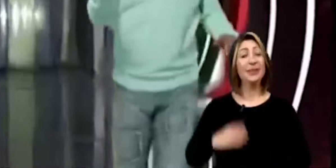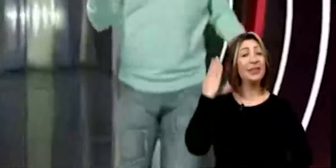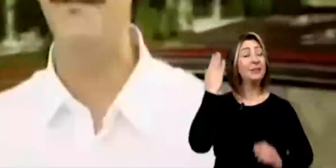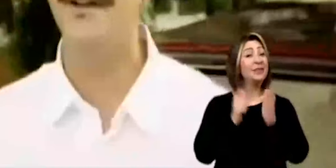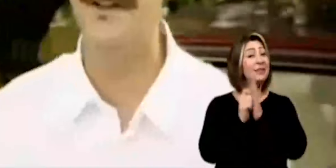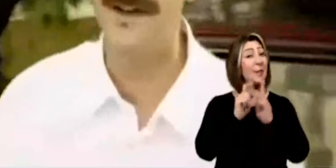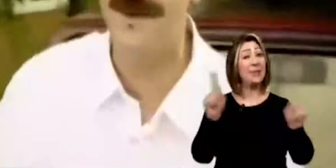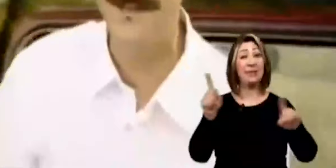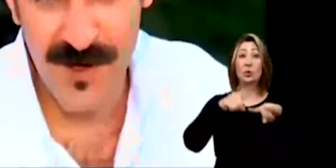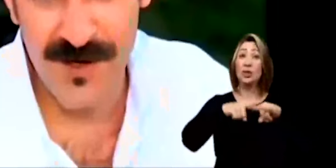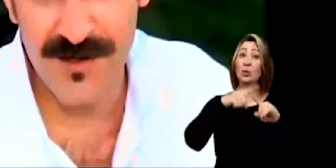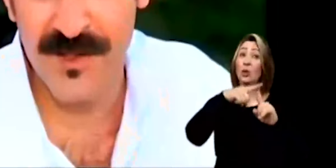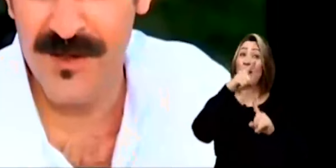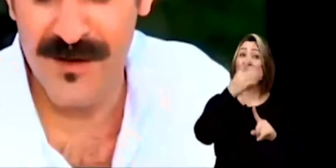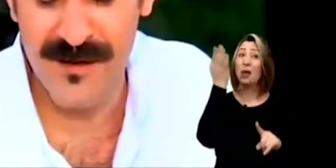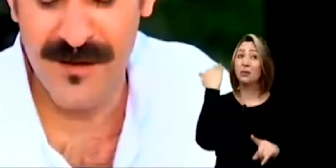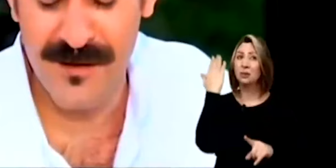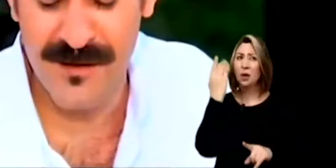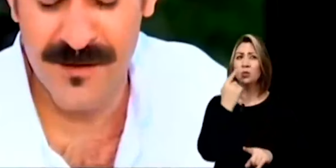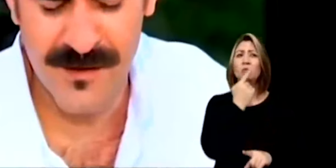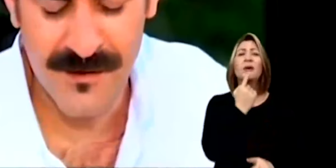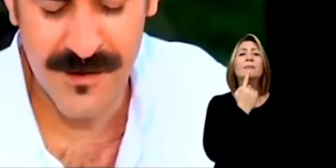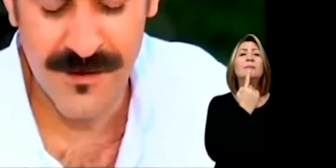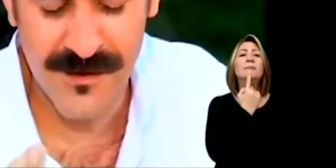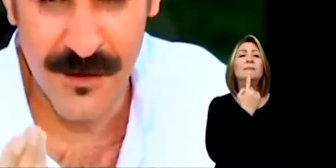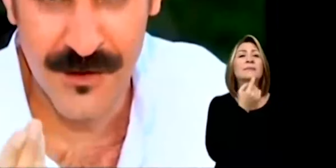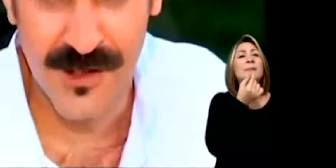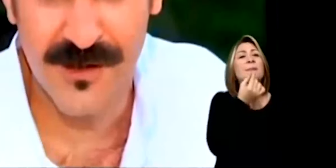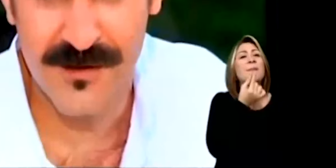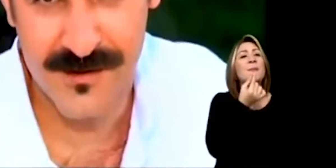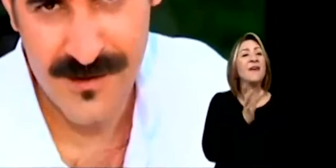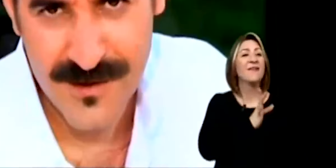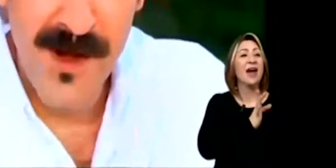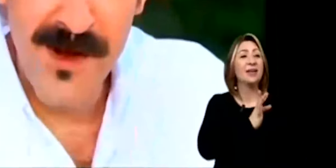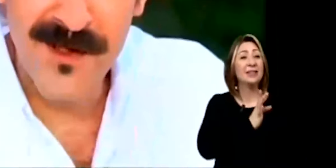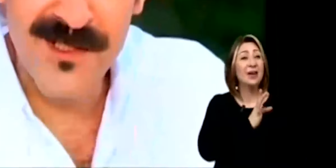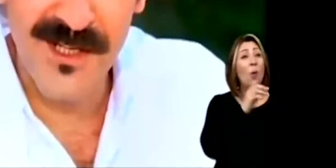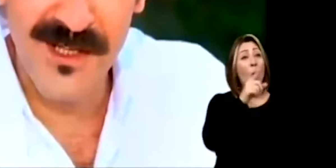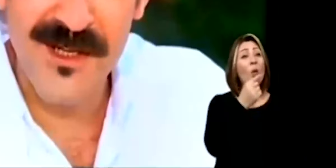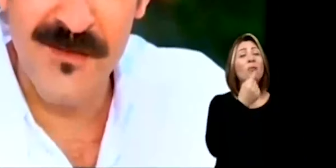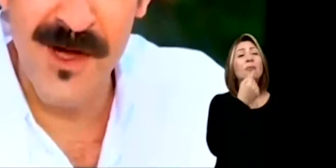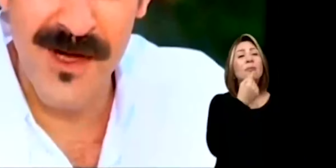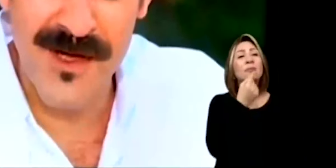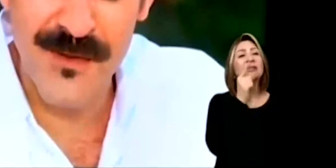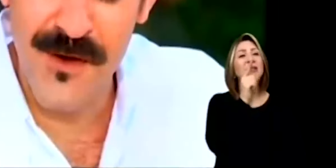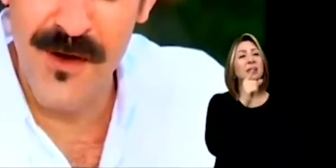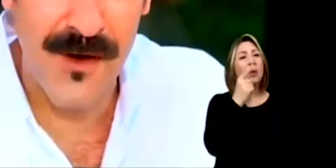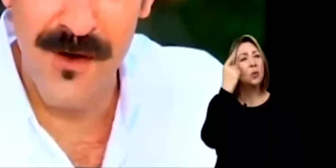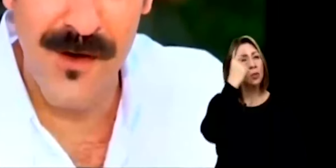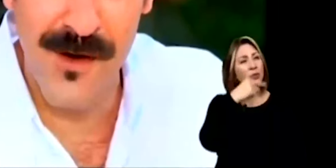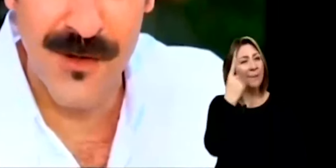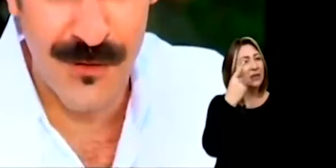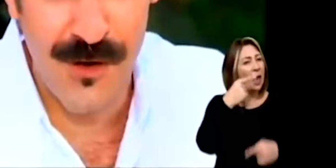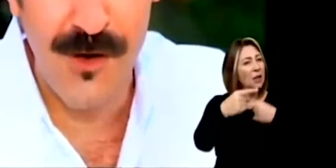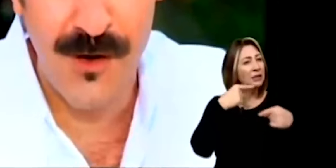Geçmişini silemezsin Hüseyin Turan. Eskiden dudağının altında bir tutam tüy bırakırdın. İşte o tutam sana yüzünde sanki bir